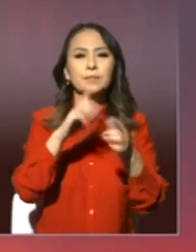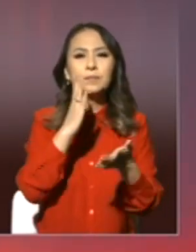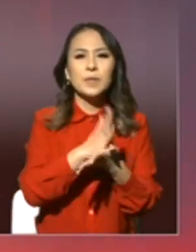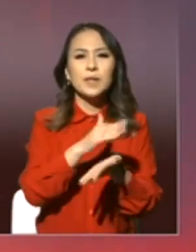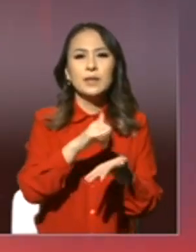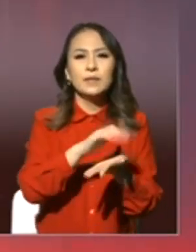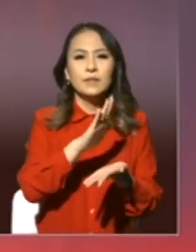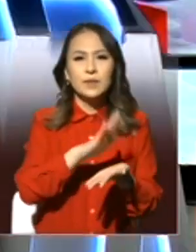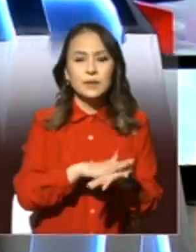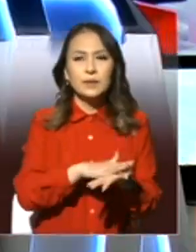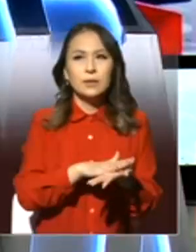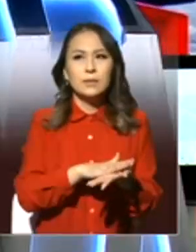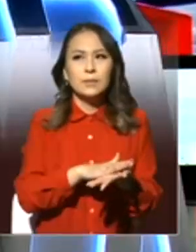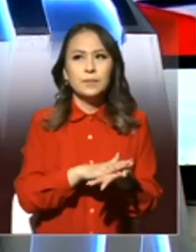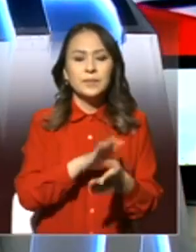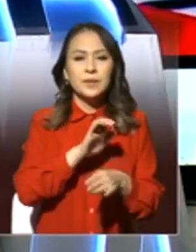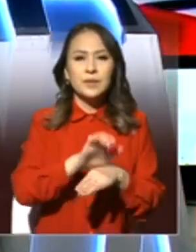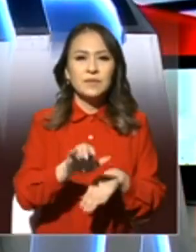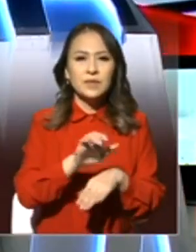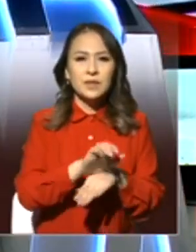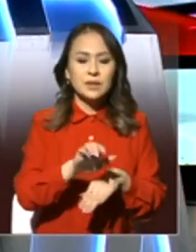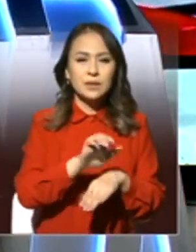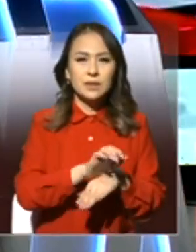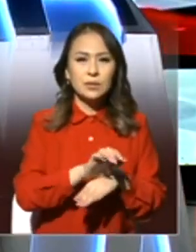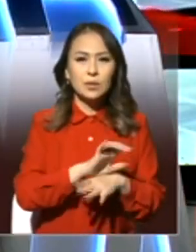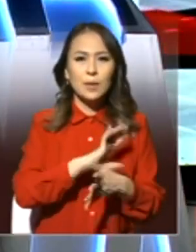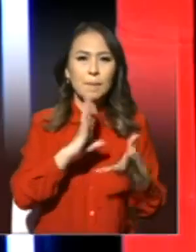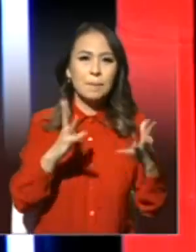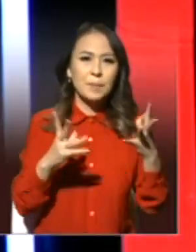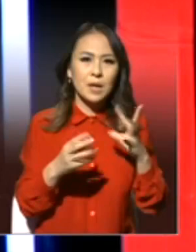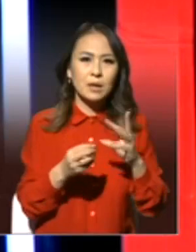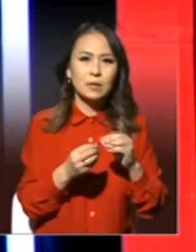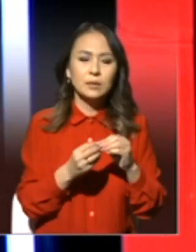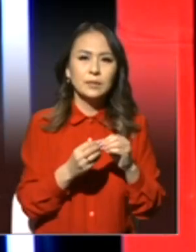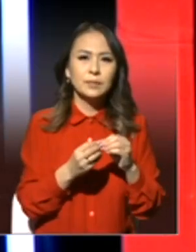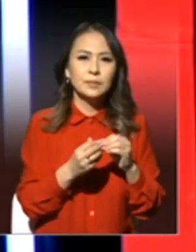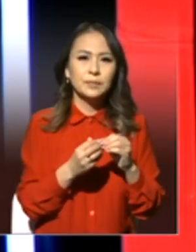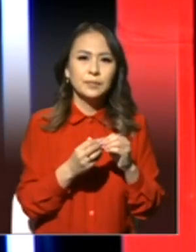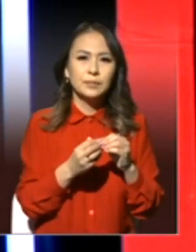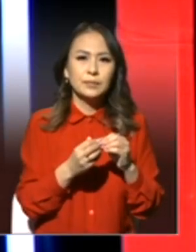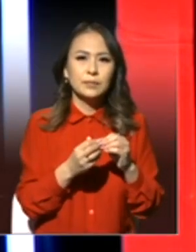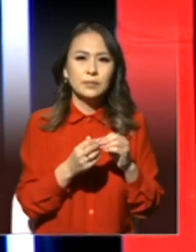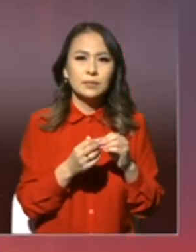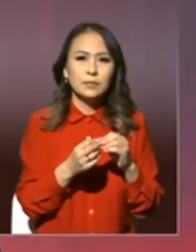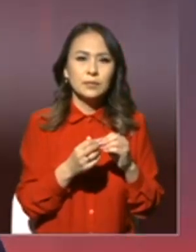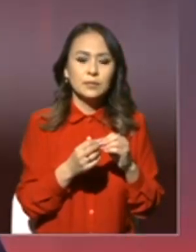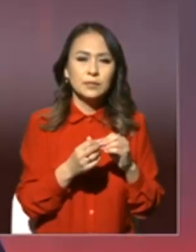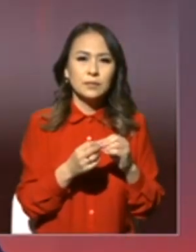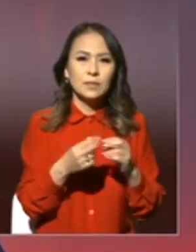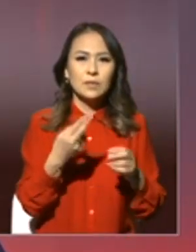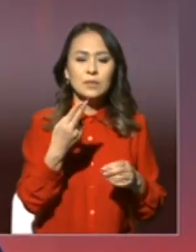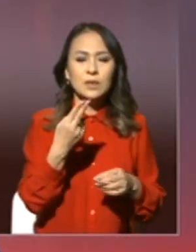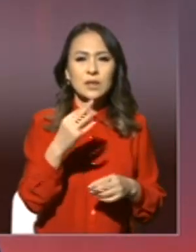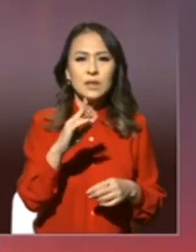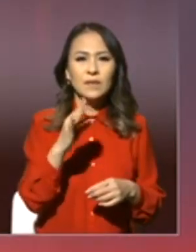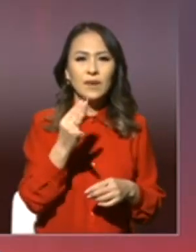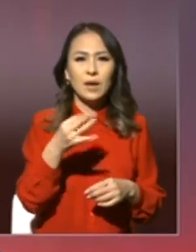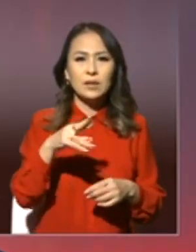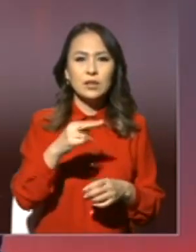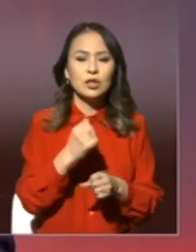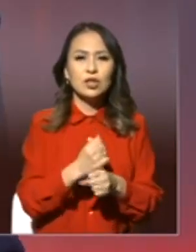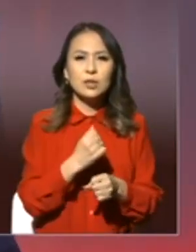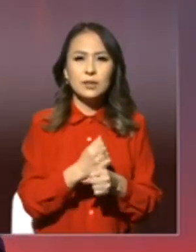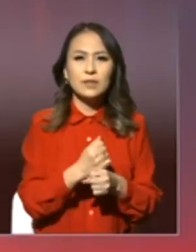жаңағы мұнай өнімдерін сақтайтын қоймасы барлар бәрін жаңағы диверсификация жасап көтерме